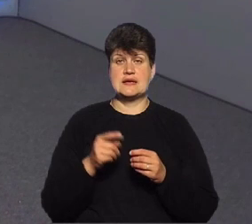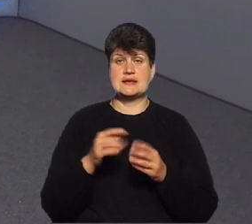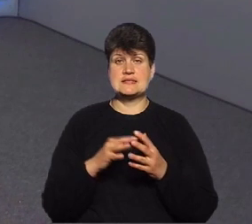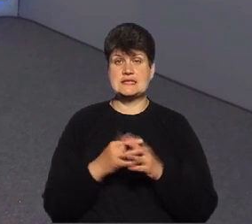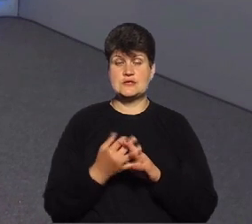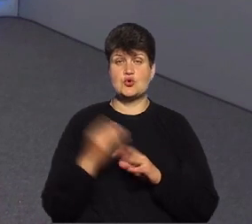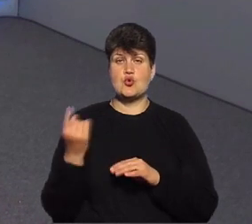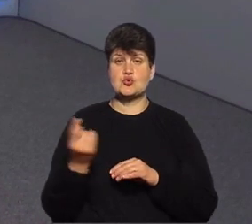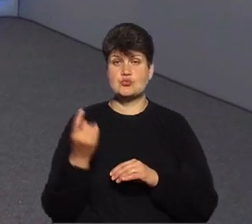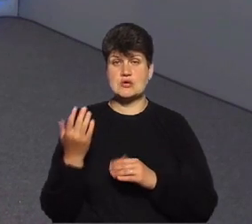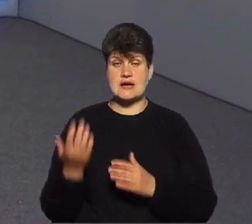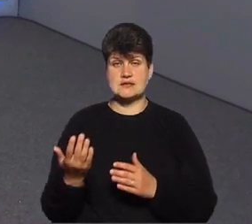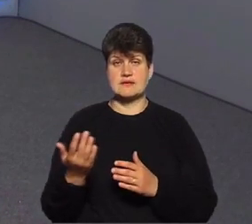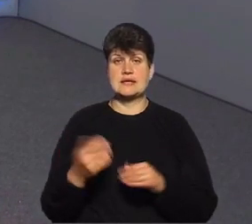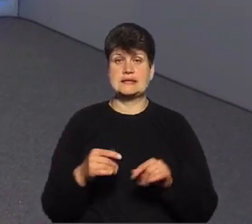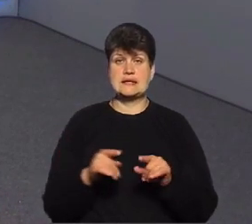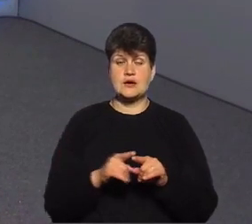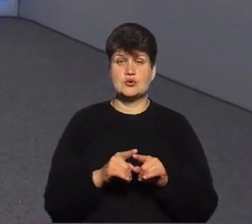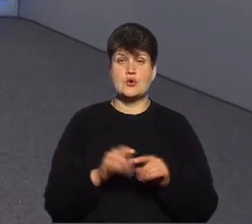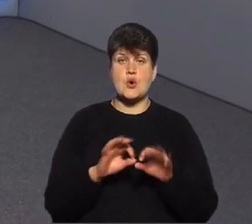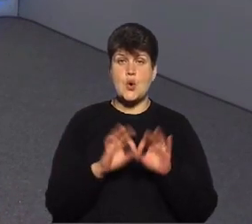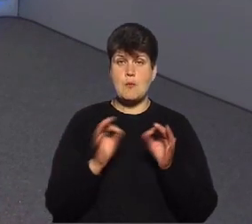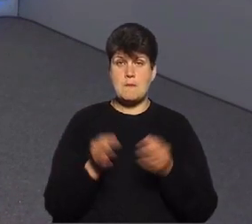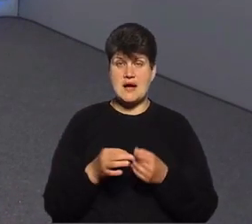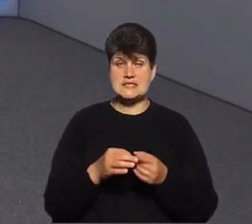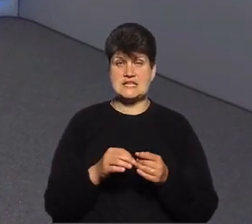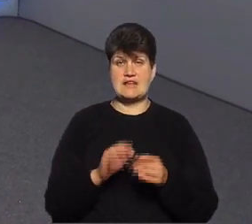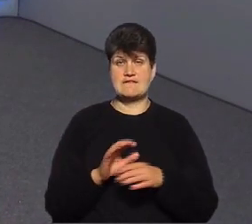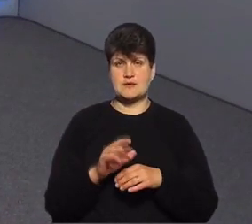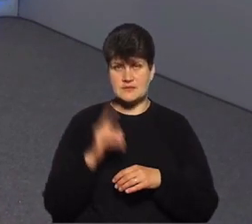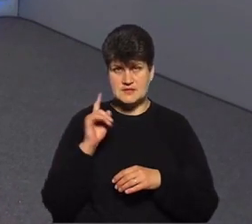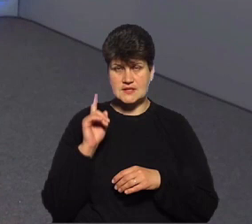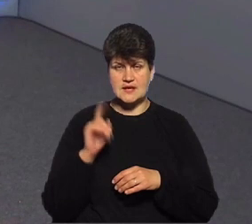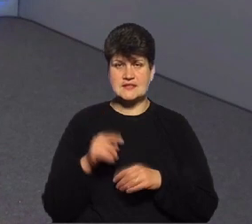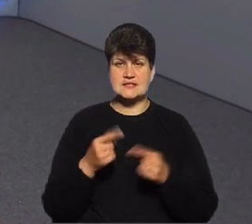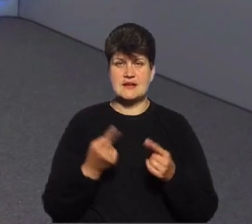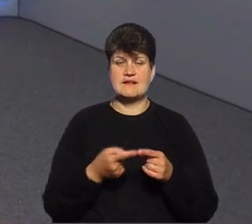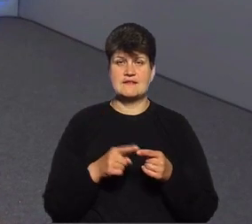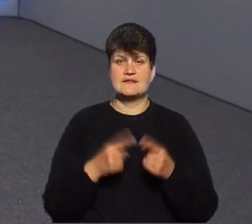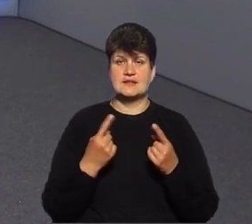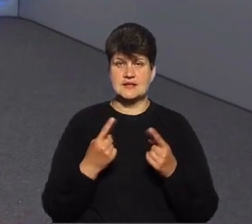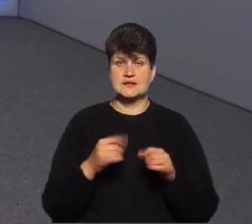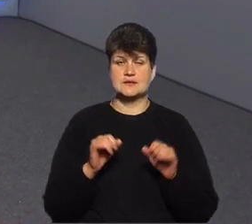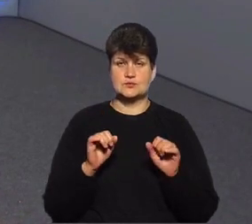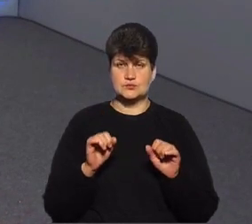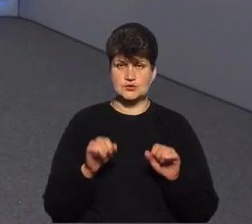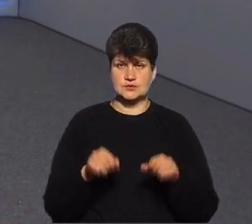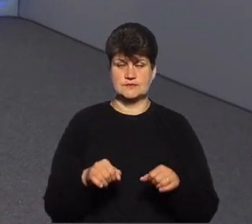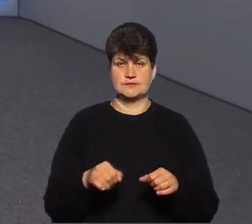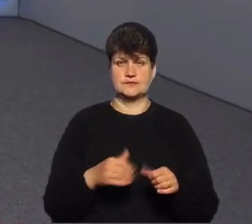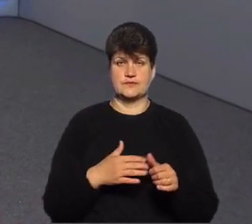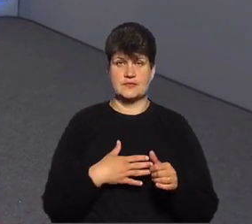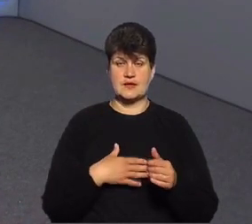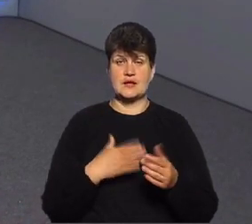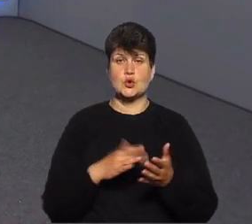господарства, також ковбасні вироби, я думаю, що це такий недооцінений до кінця потенціал. Стосовно, якщо туризму, ми